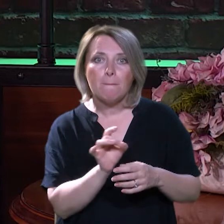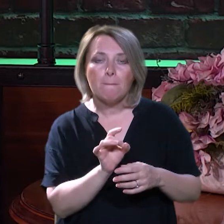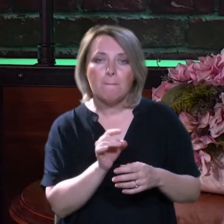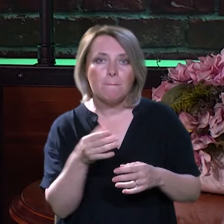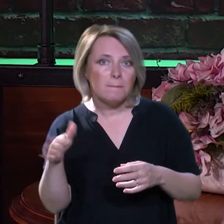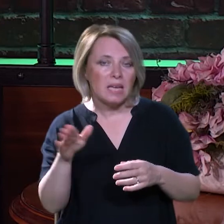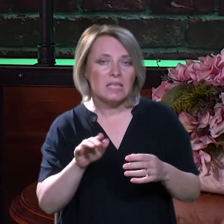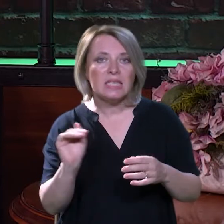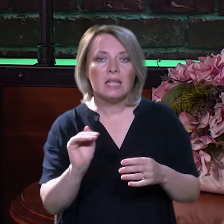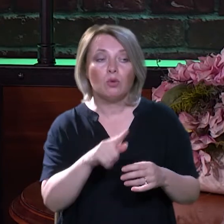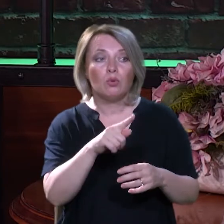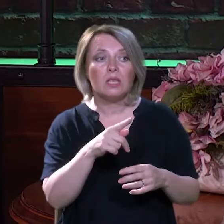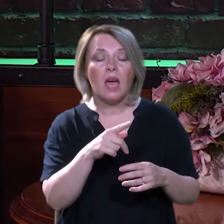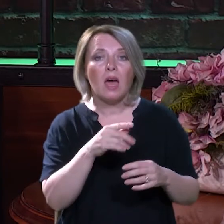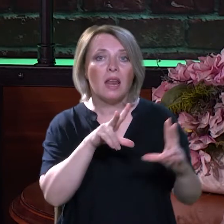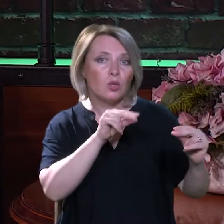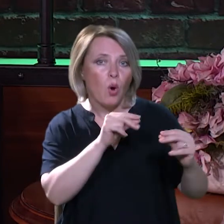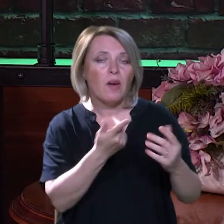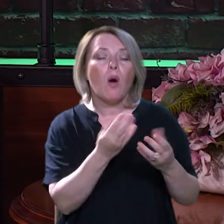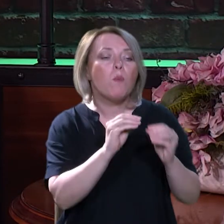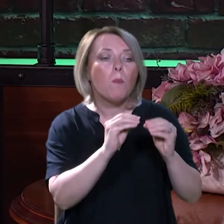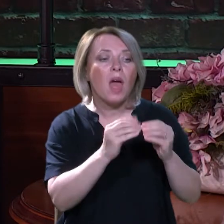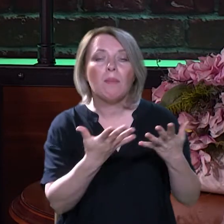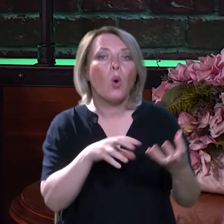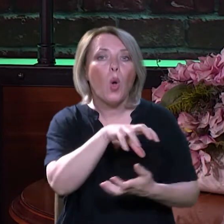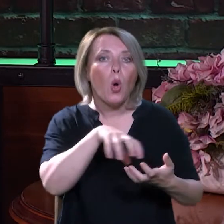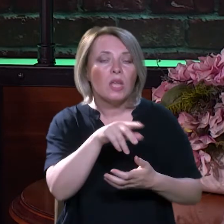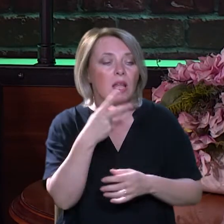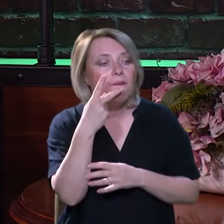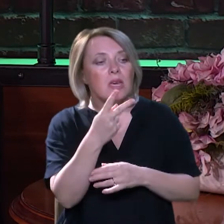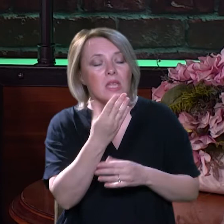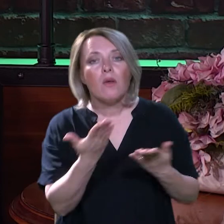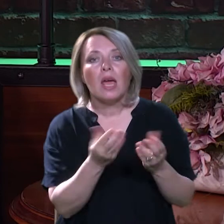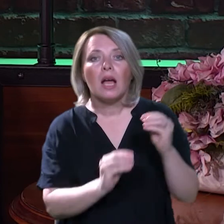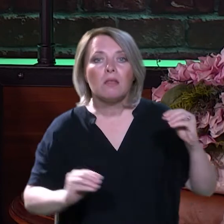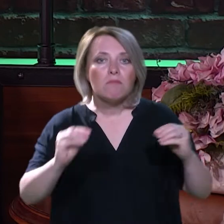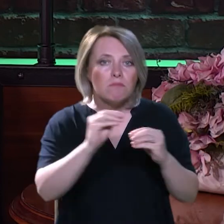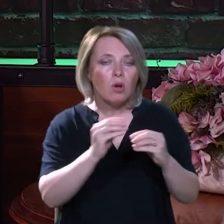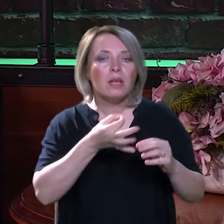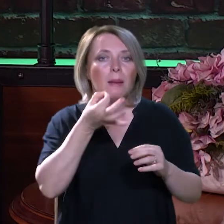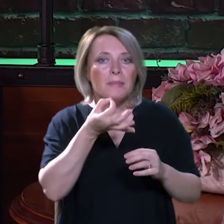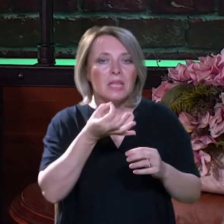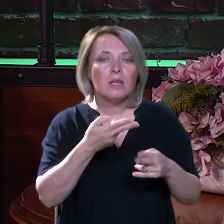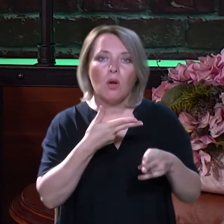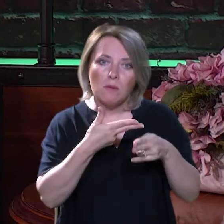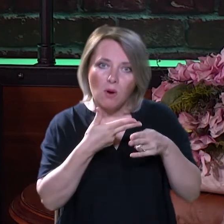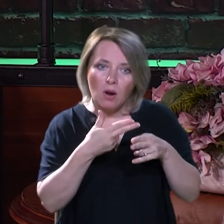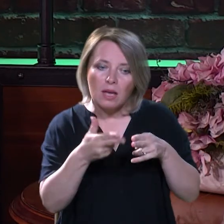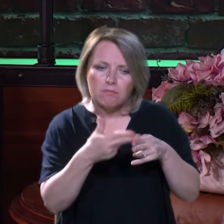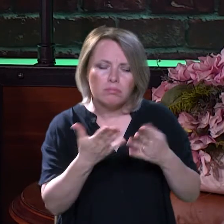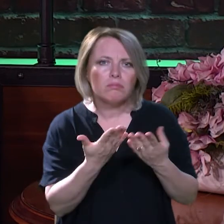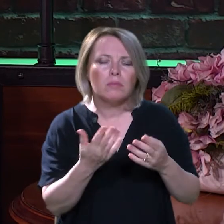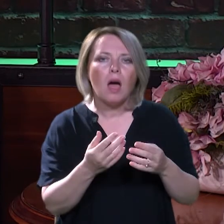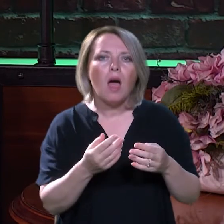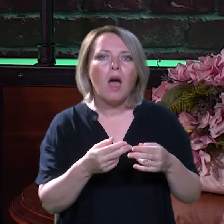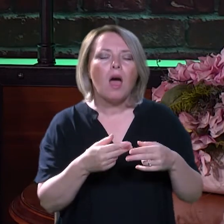o samom problemu koji roditelji vide i nekako o dodatnim pitanjima koje bi mogli razjasniti zbog čega se